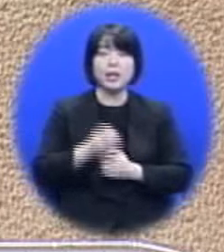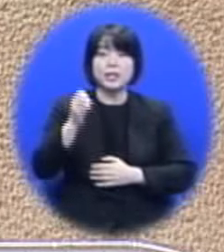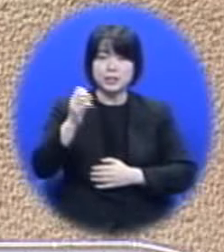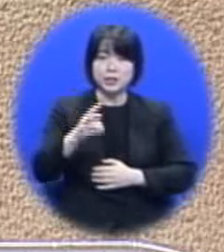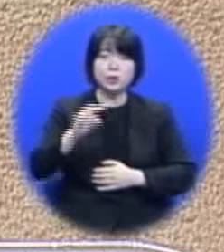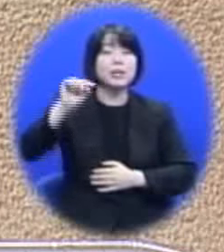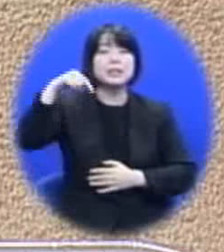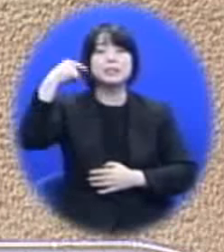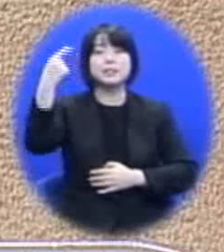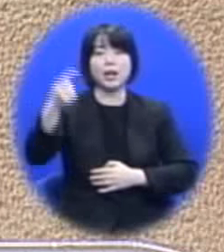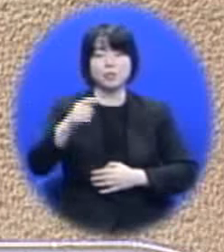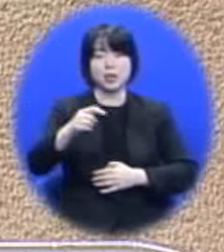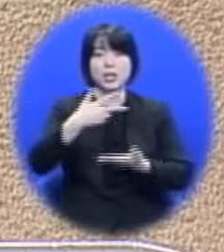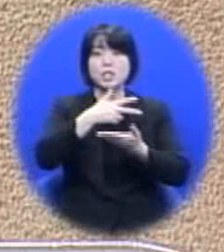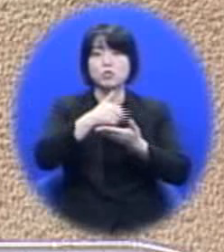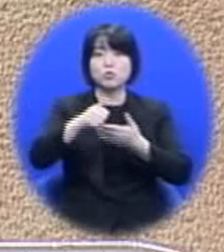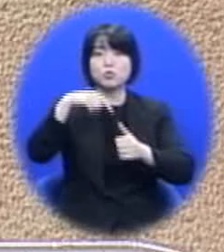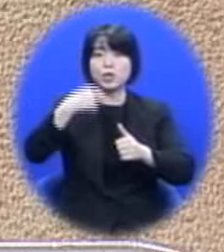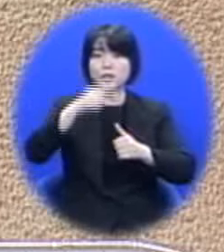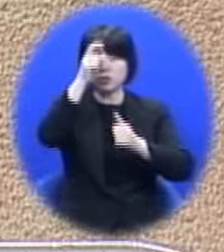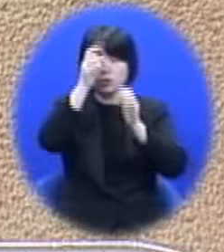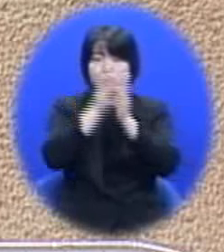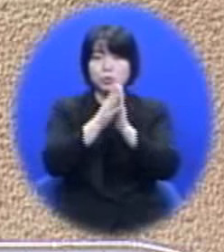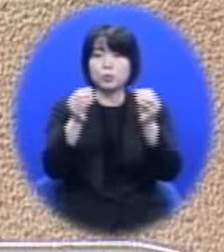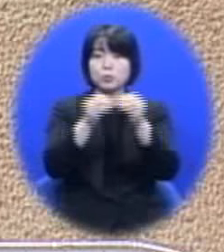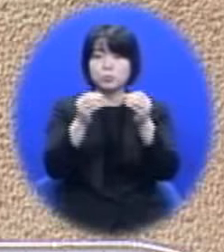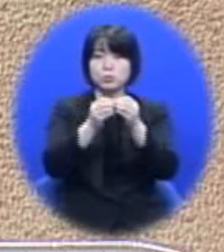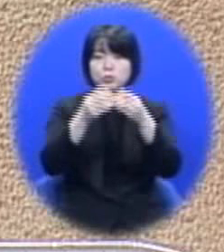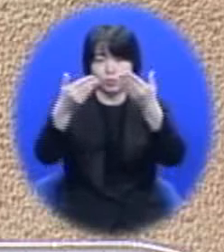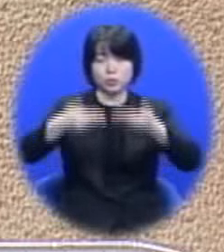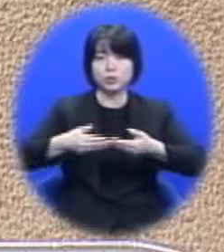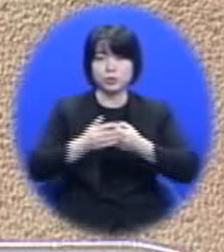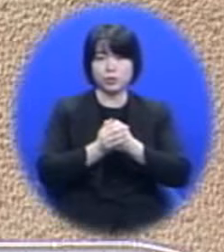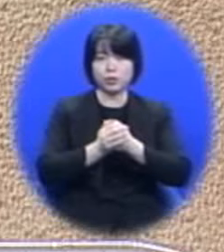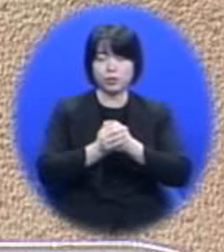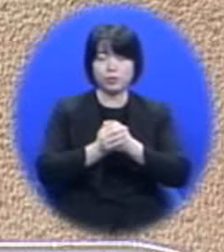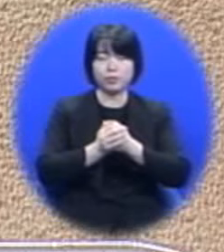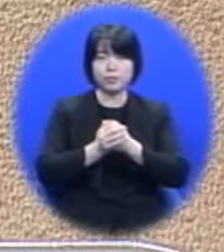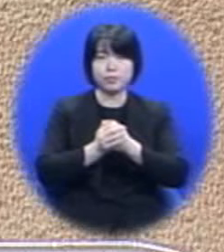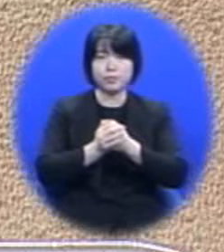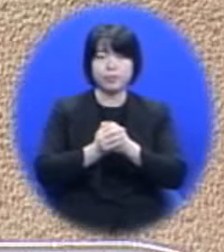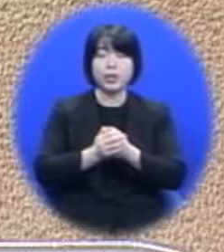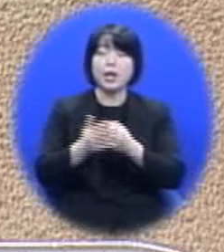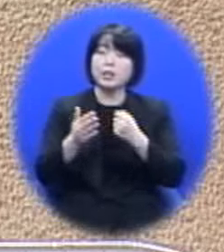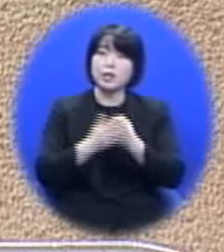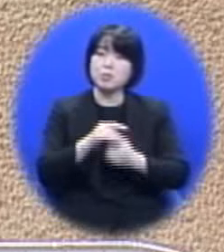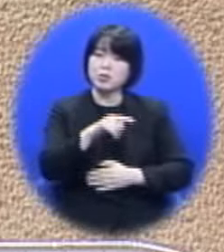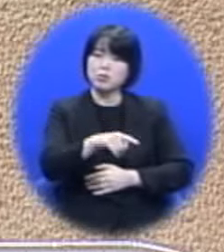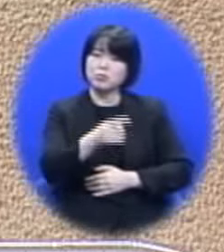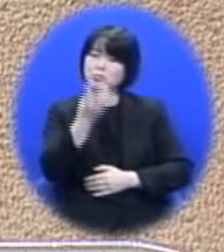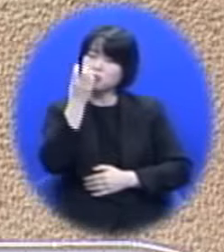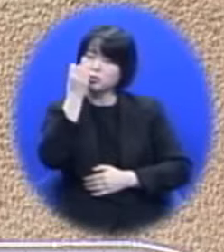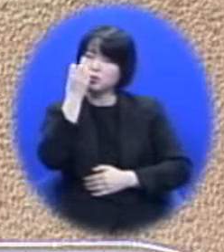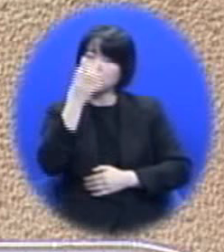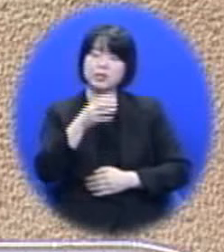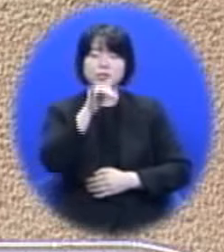그러시고는 그 다음에 주기도문을 가르치셨어요. 이렇게 기도하라. 그런데 이건 조금